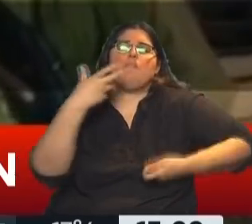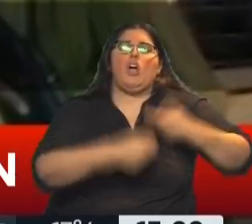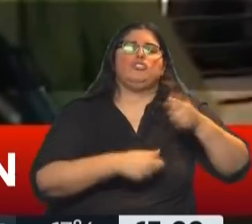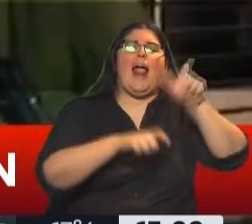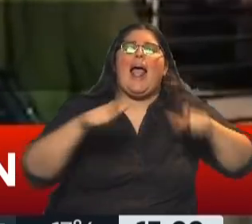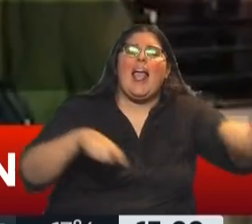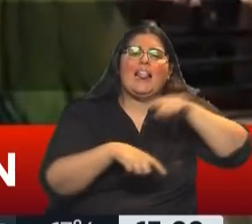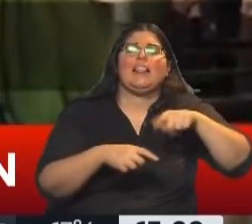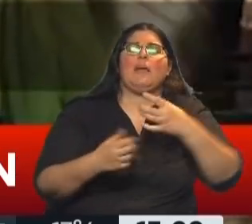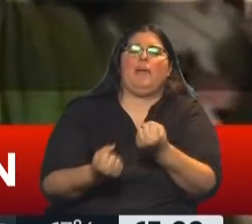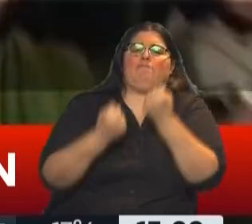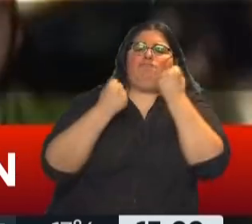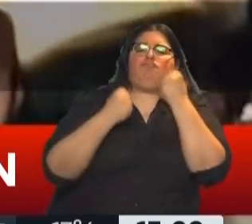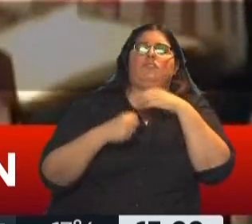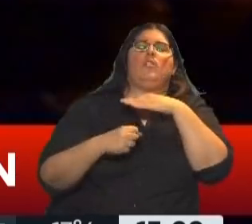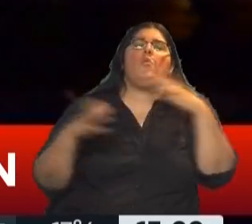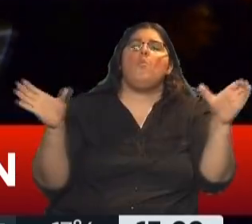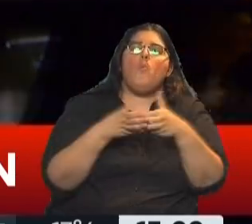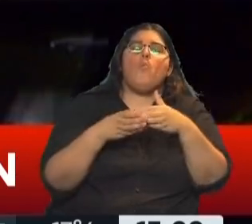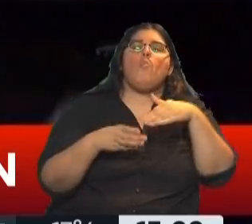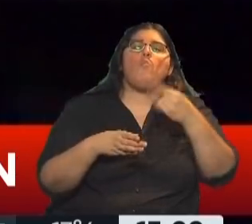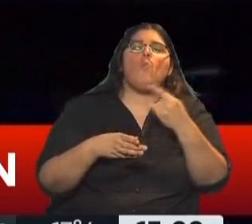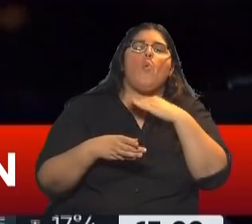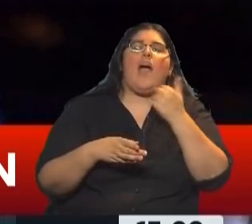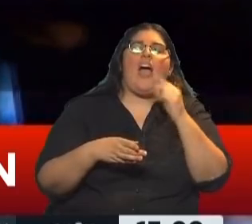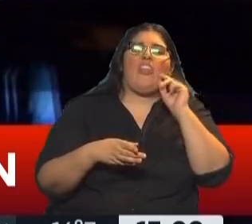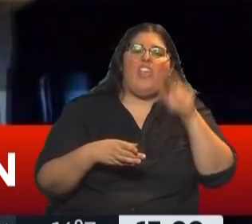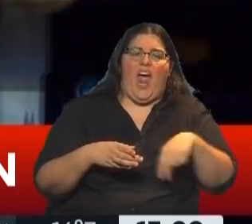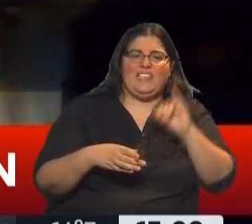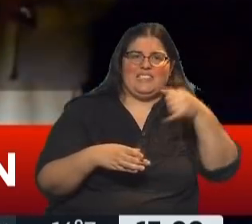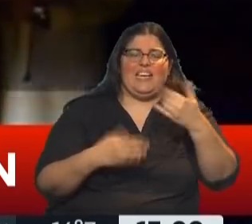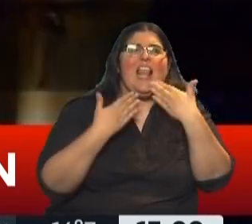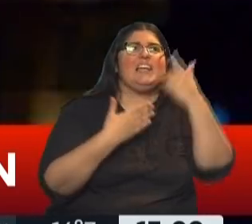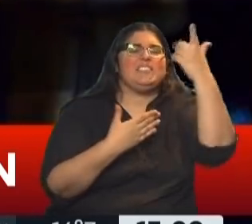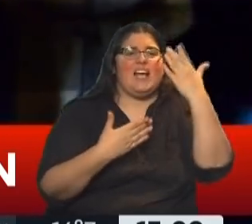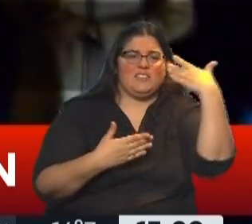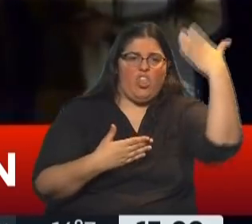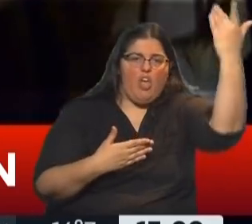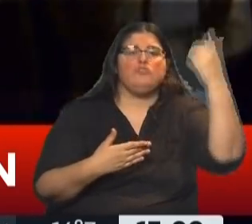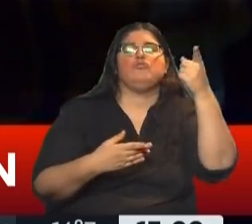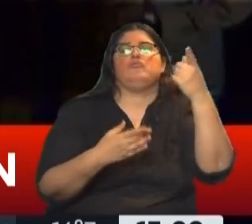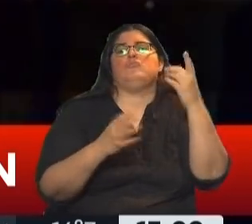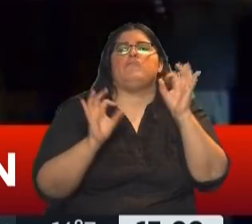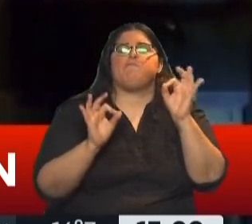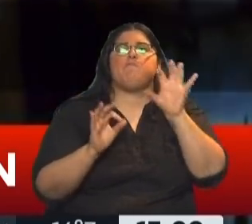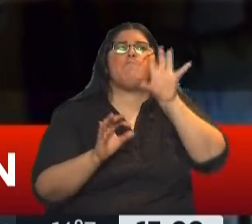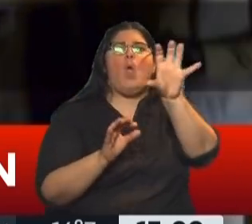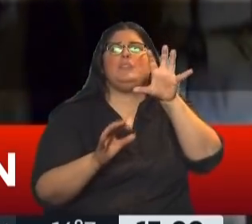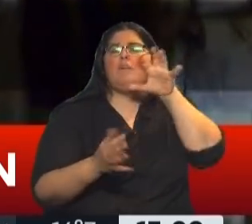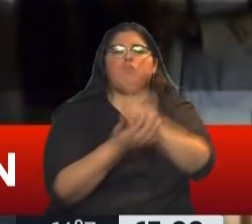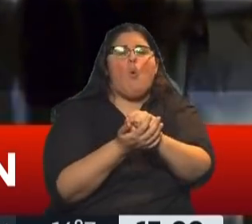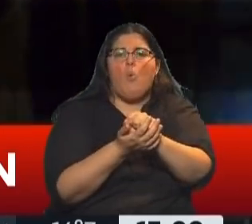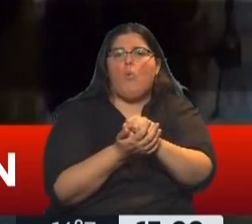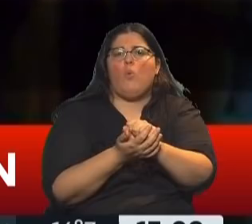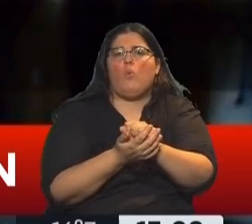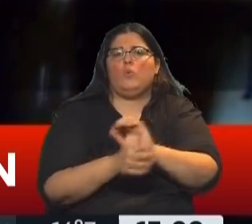لس مشر او دا د ولس همکاري او د راتلا کامل سره ته دغه د مجاهدونو په لږ مقاومت سره په لږ قرباني سره سرلوی